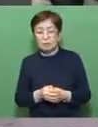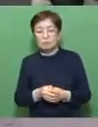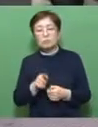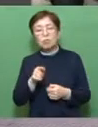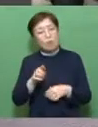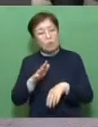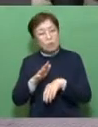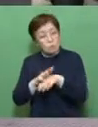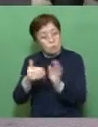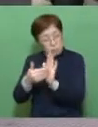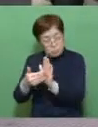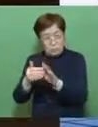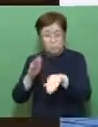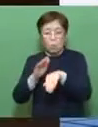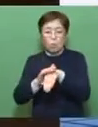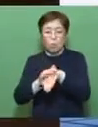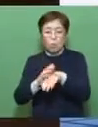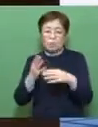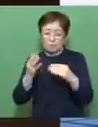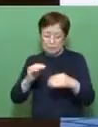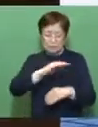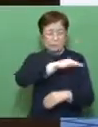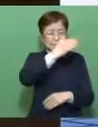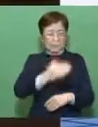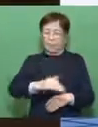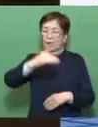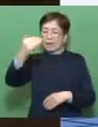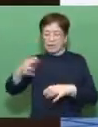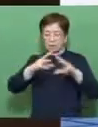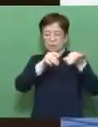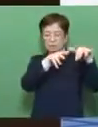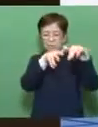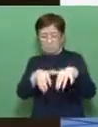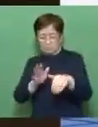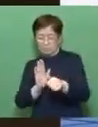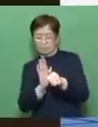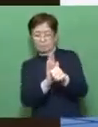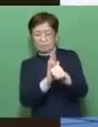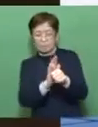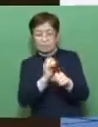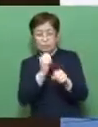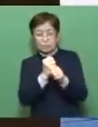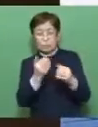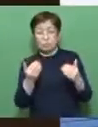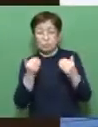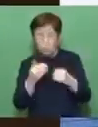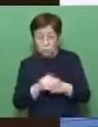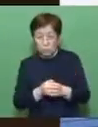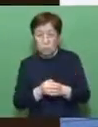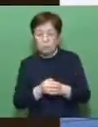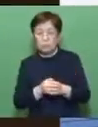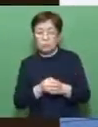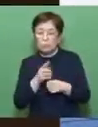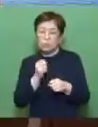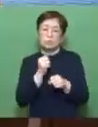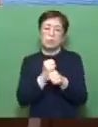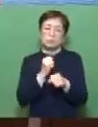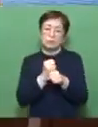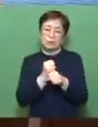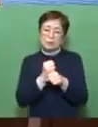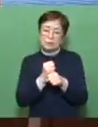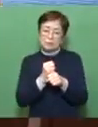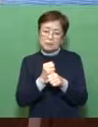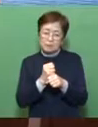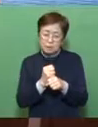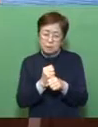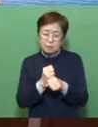はですね砂防園を作るまたは地山ダムの整備していくという物理対策なんですけれどもやら